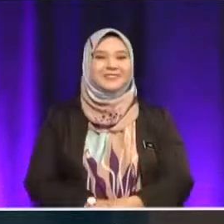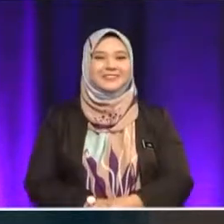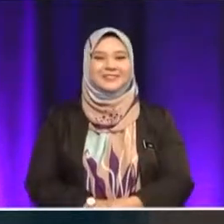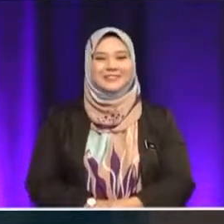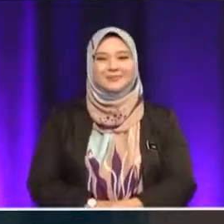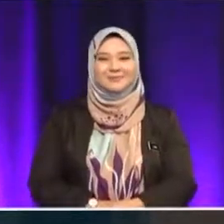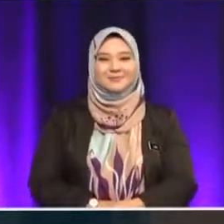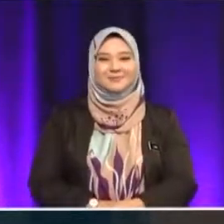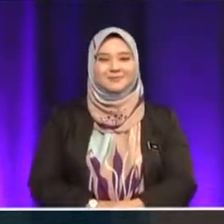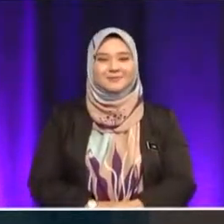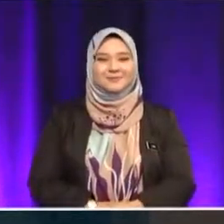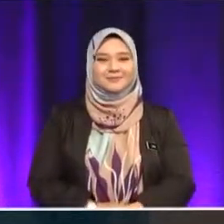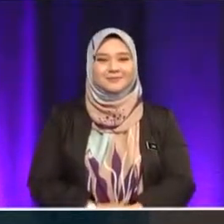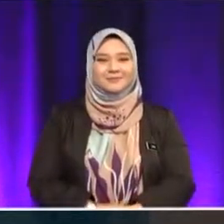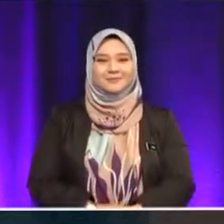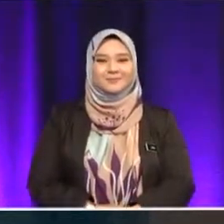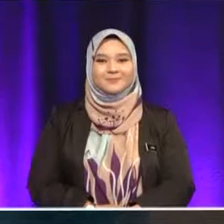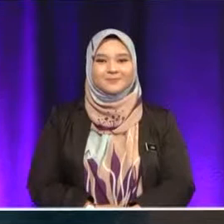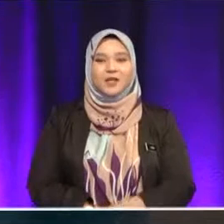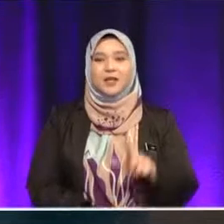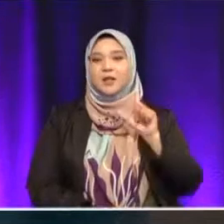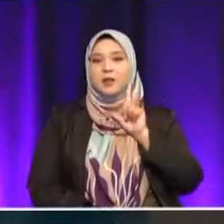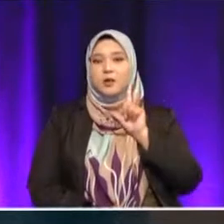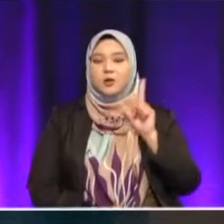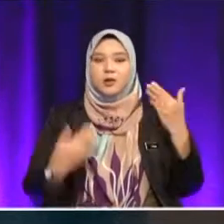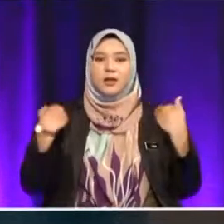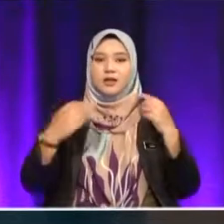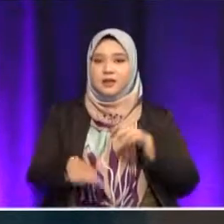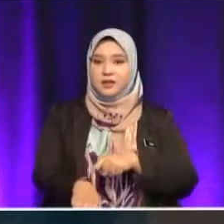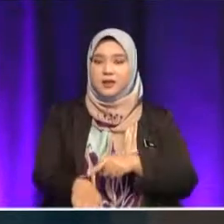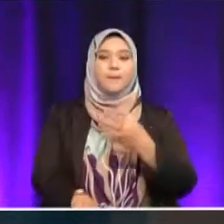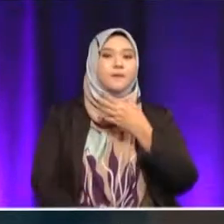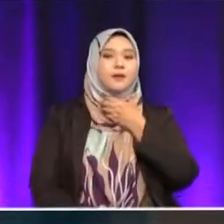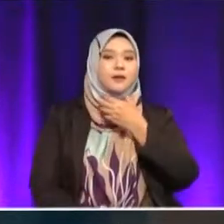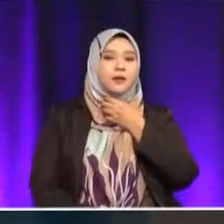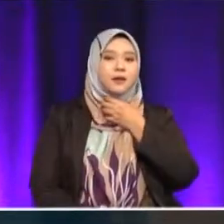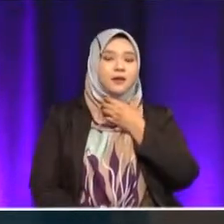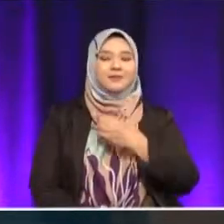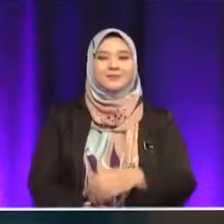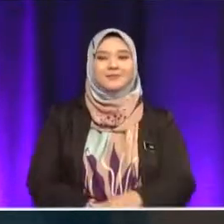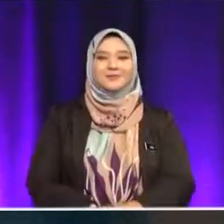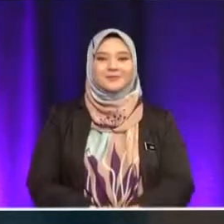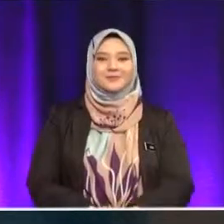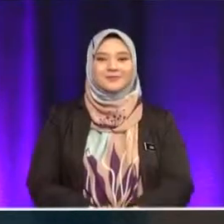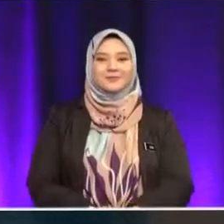Oke kita tanya kawan-kawan kita ya Oke kawan-kawan kita di mana kalian Gong